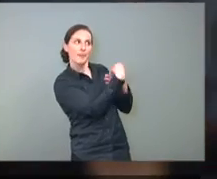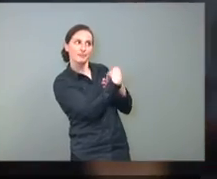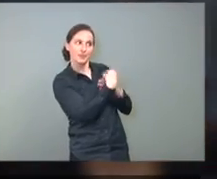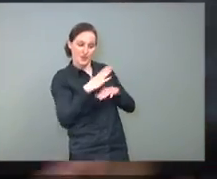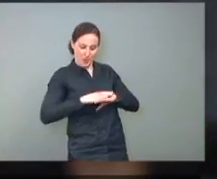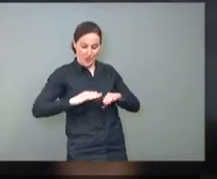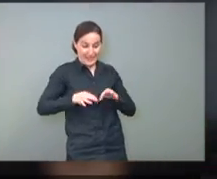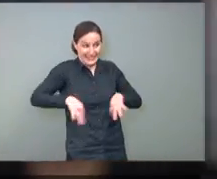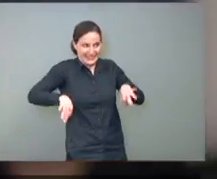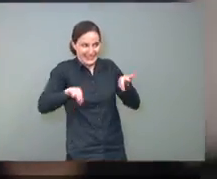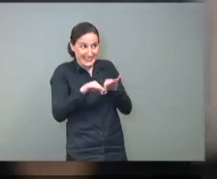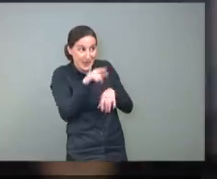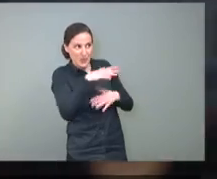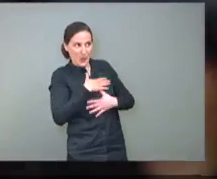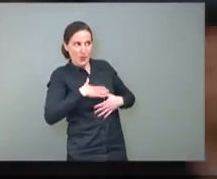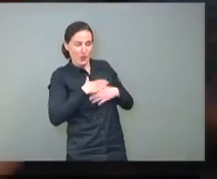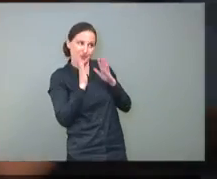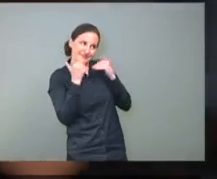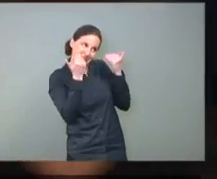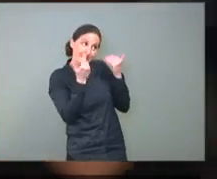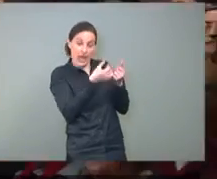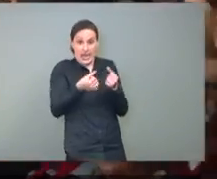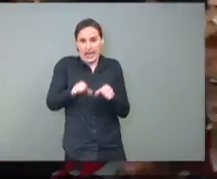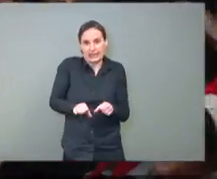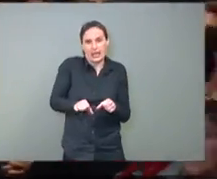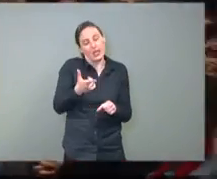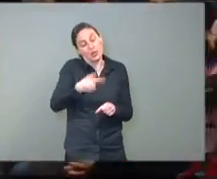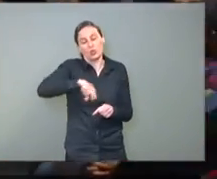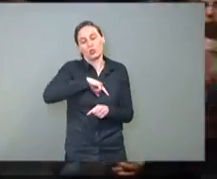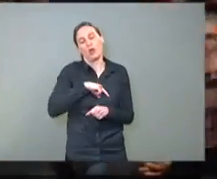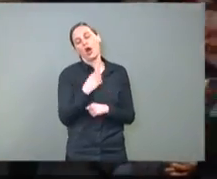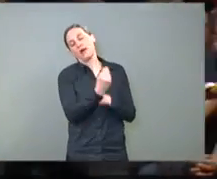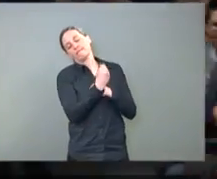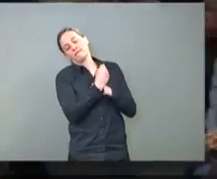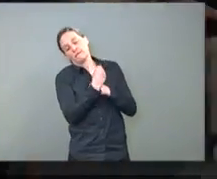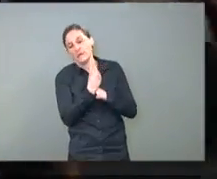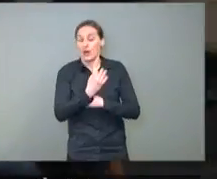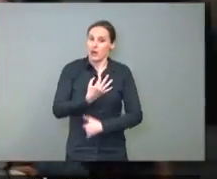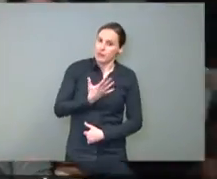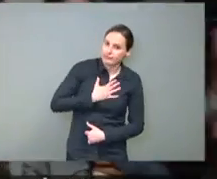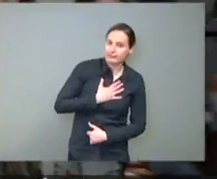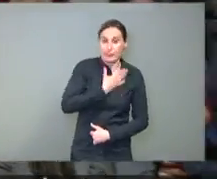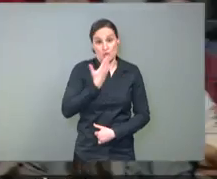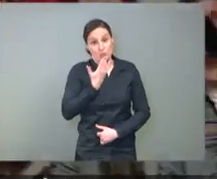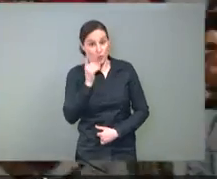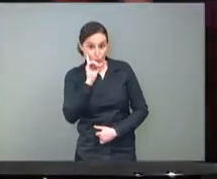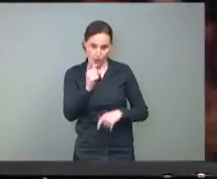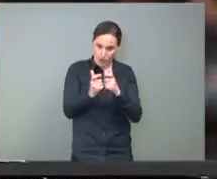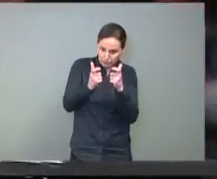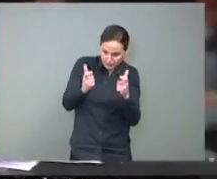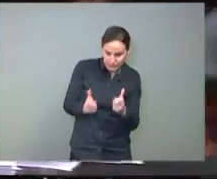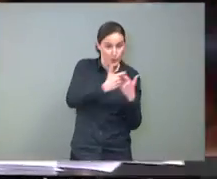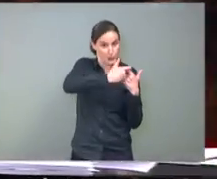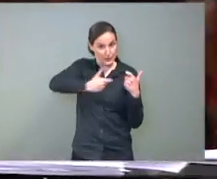resteront, et comme dans l'ancien temps, ben, ça nous profitera, parce qu'il y aura des usines et du matériel et tout. Erreur totale. Parce qu'ils viennent chez vous à